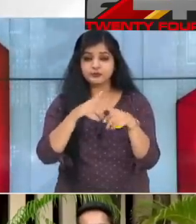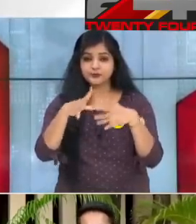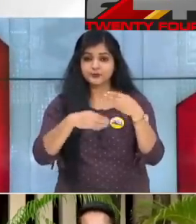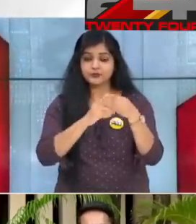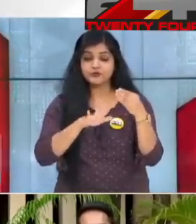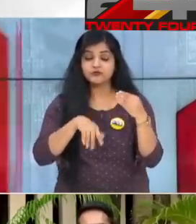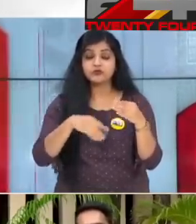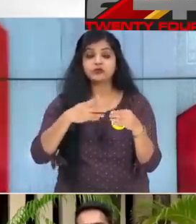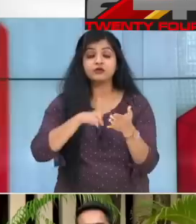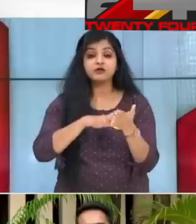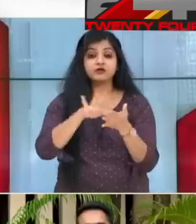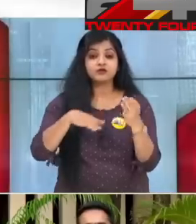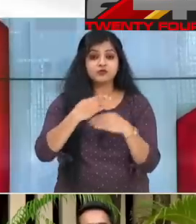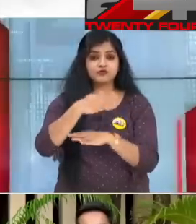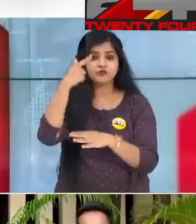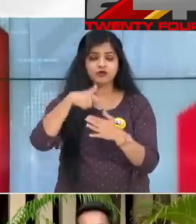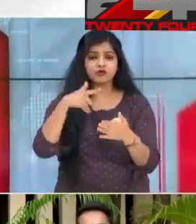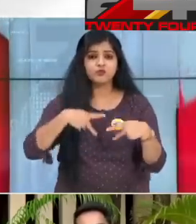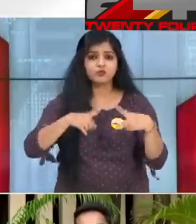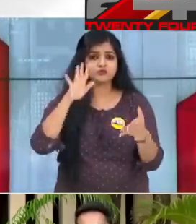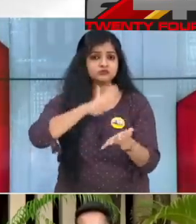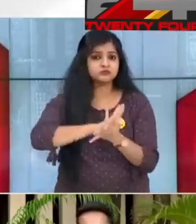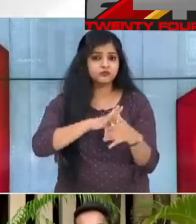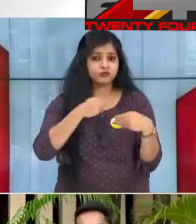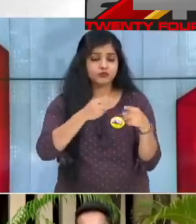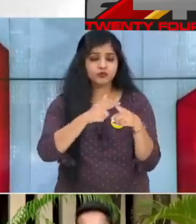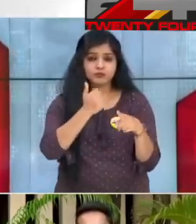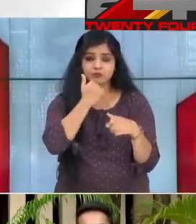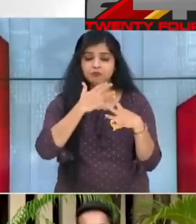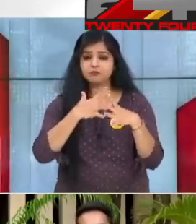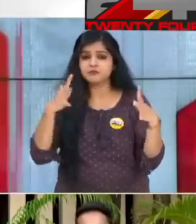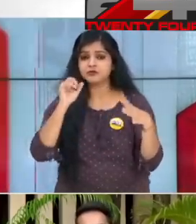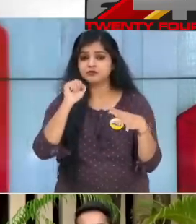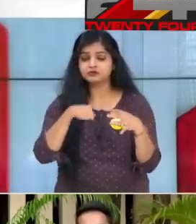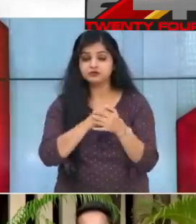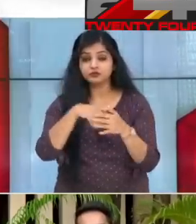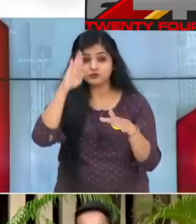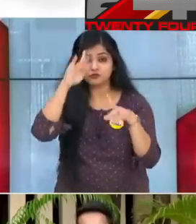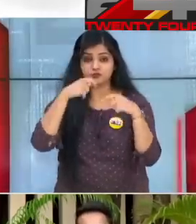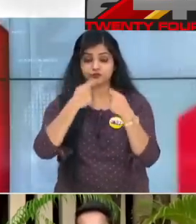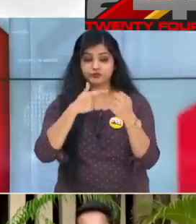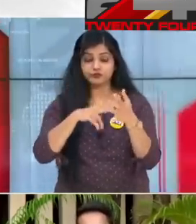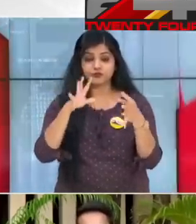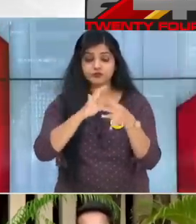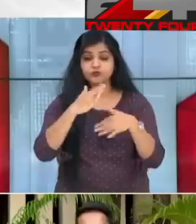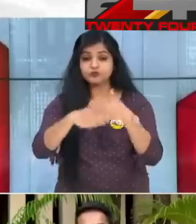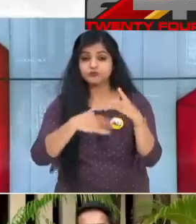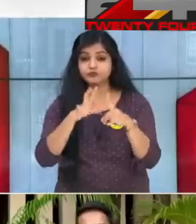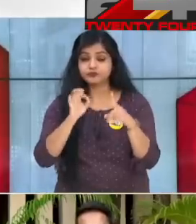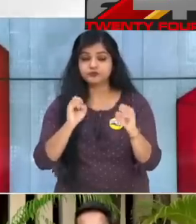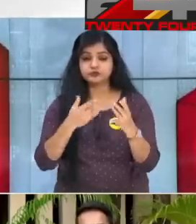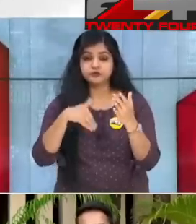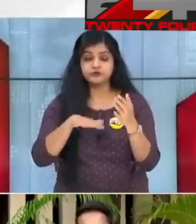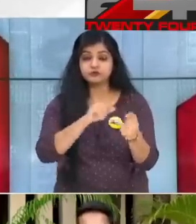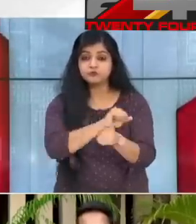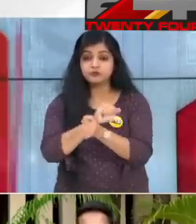പതാകയെ റോഡിലിട്ട് ചവിട്ടി ഉൾപ്പെടെയുള്ള കുറ്റകൃത്യങ്ങൾ വളരെ ഗുരുതരമായതാണ്. എന്തായാലും പോലീസ് ഇതുമായി ബന്ധപ്പെട്ട തുടർ നടപടികൾ ആരംഭിച്ചിട്ടുണ്ട്.